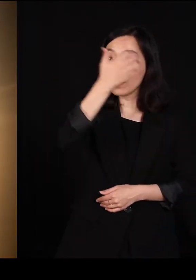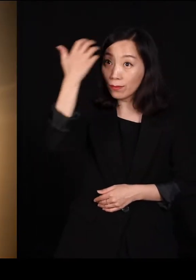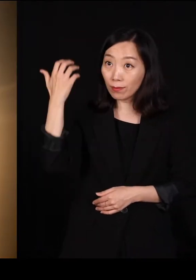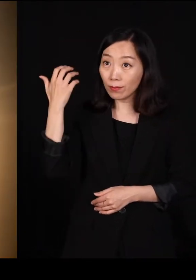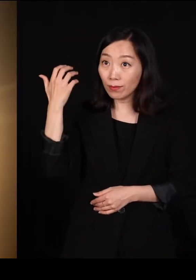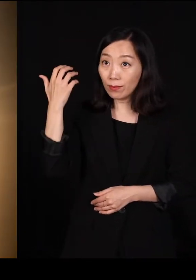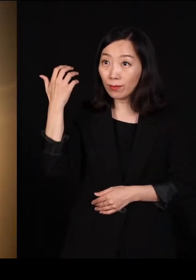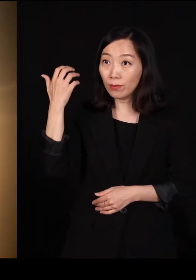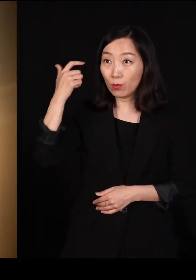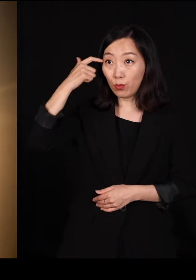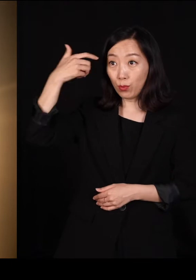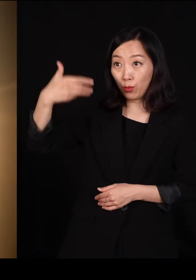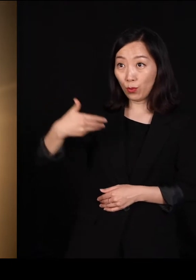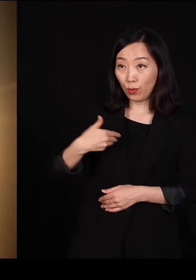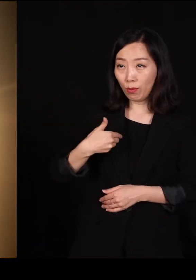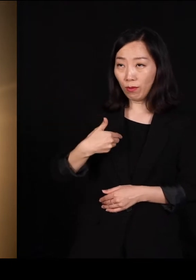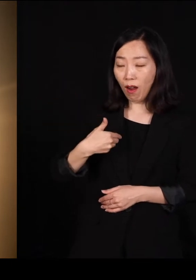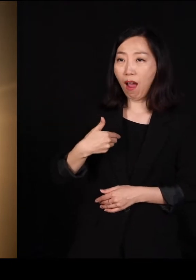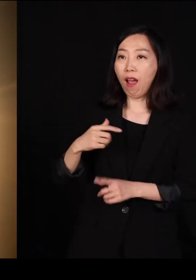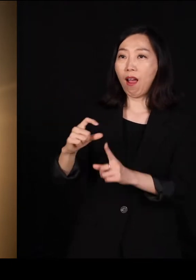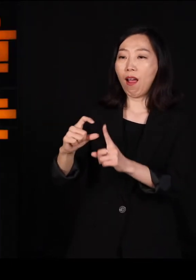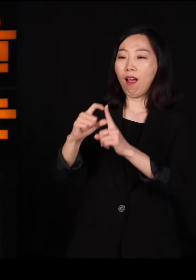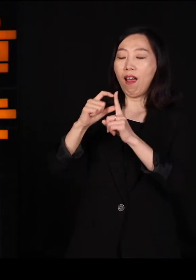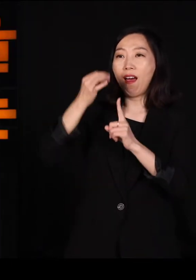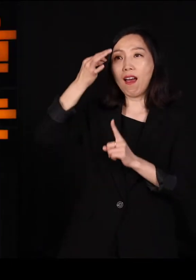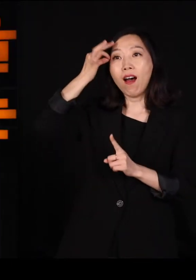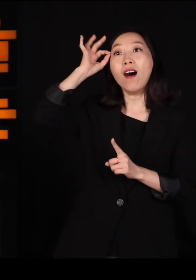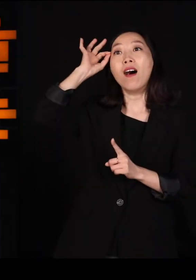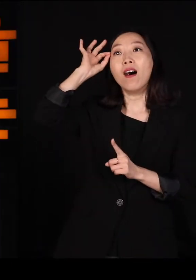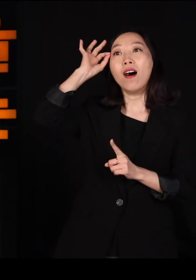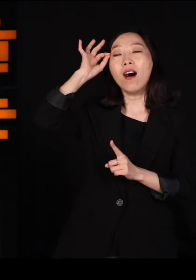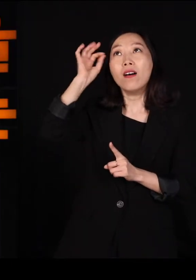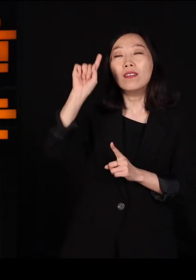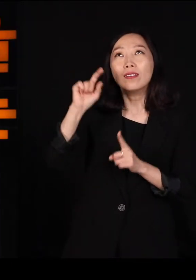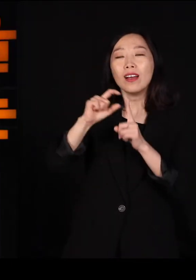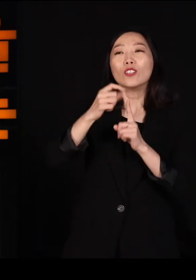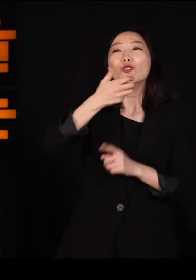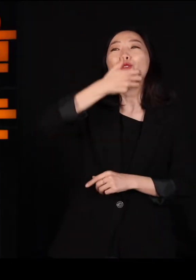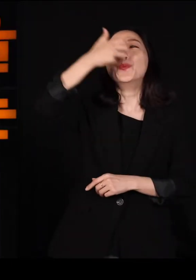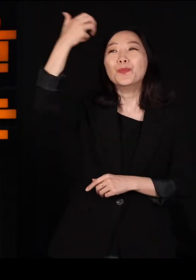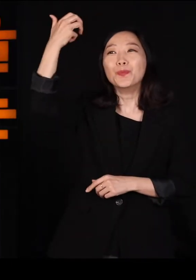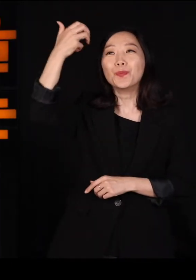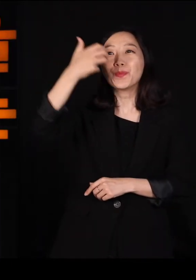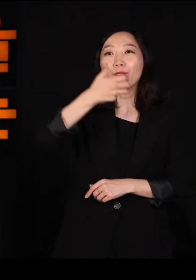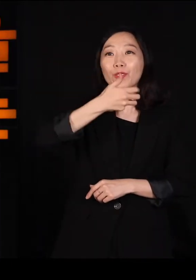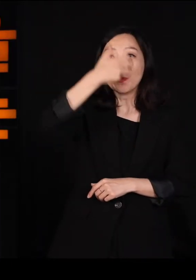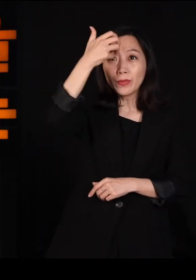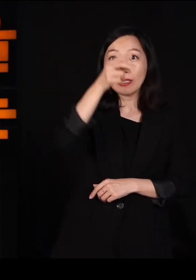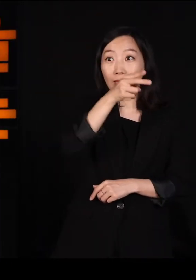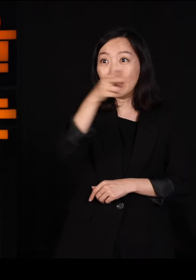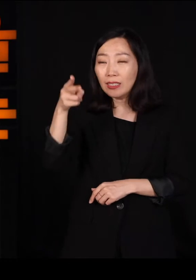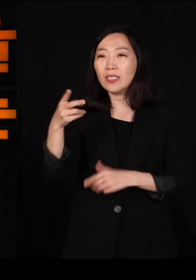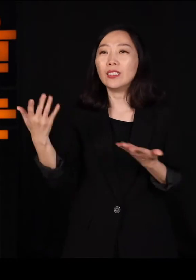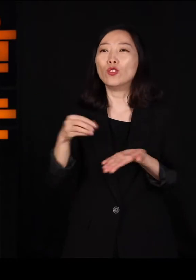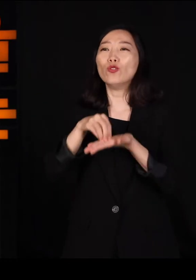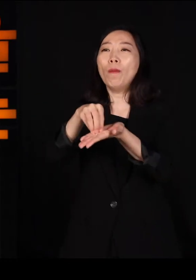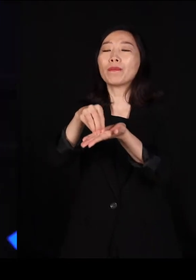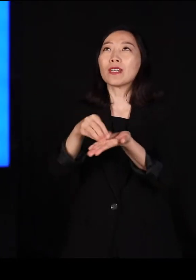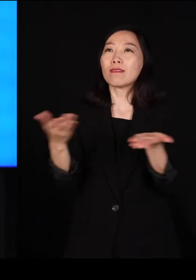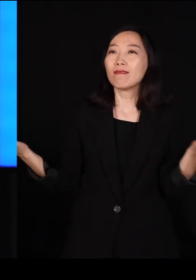생각하는 단어들 그런 거 떠올려 보시면은 꿈이라는 단어가 있는 자리에 직함이 들어가는 경우가 굉장히